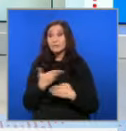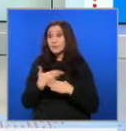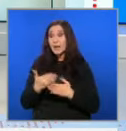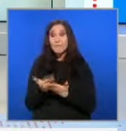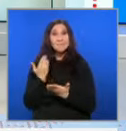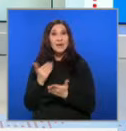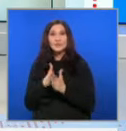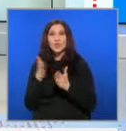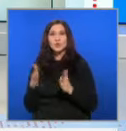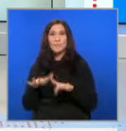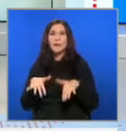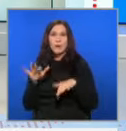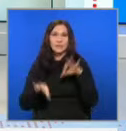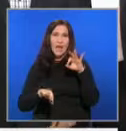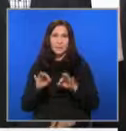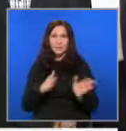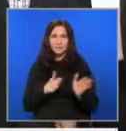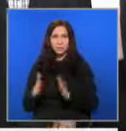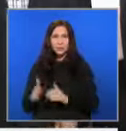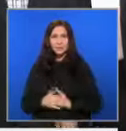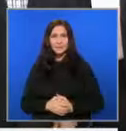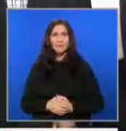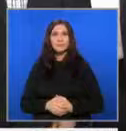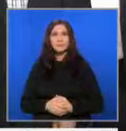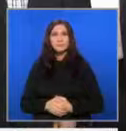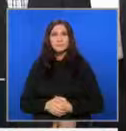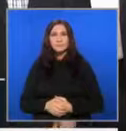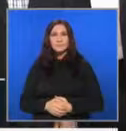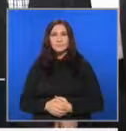и предсрочни парламентарни избори.